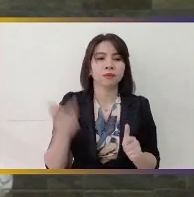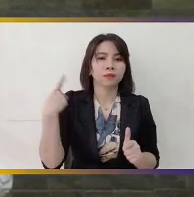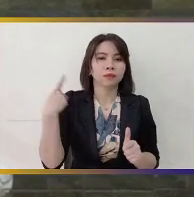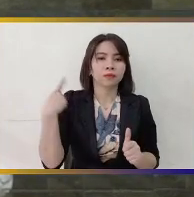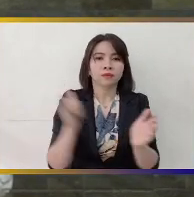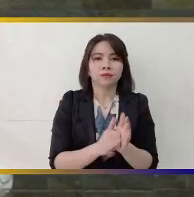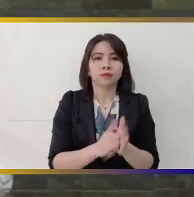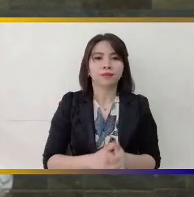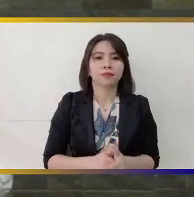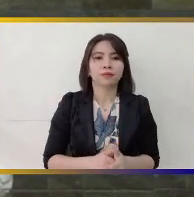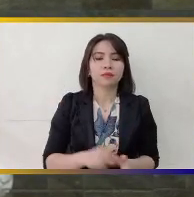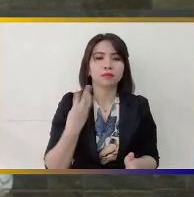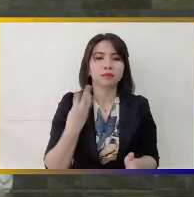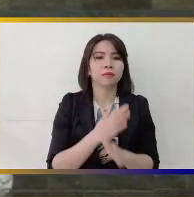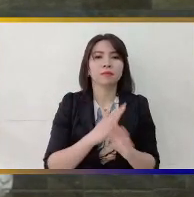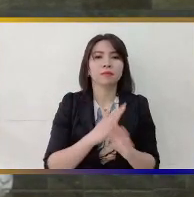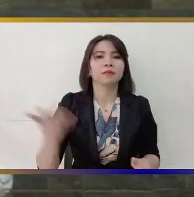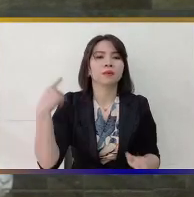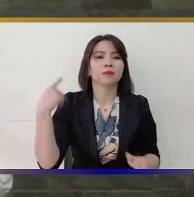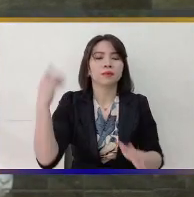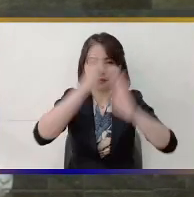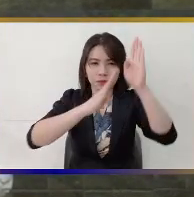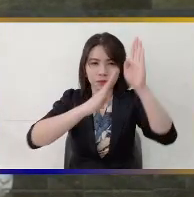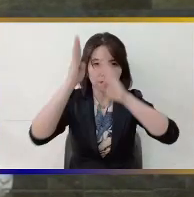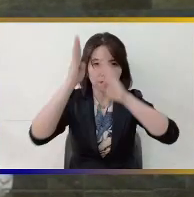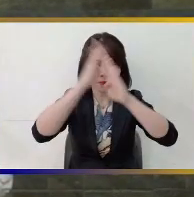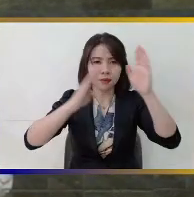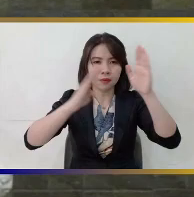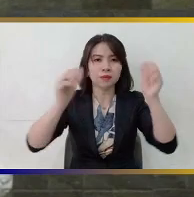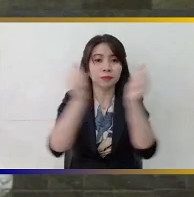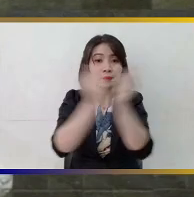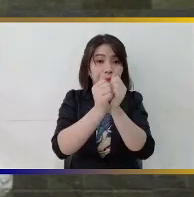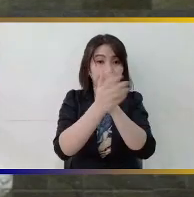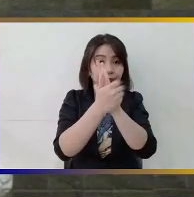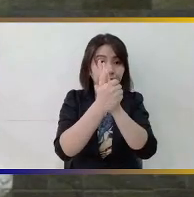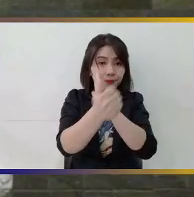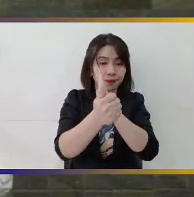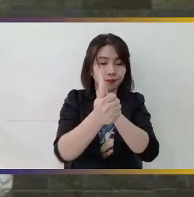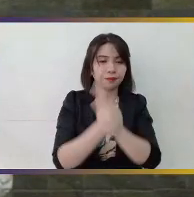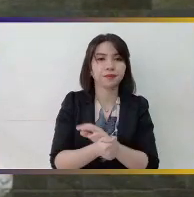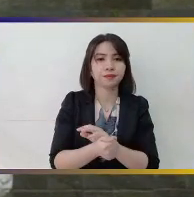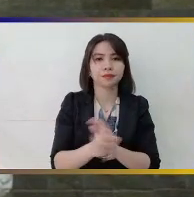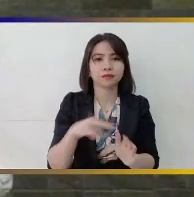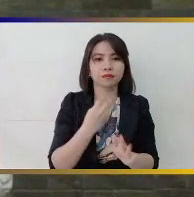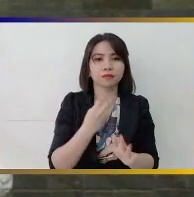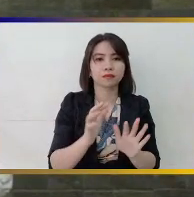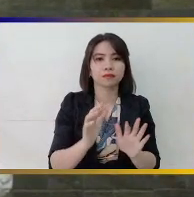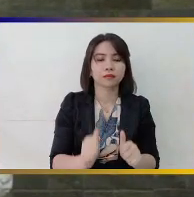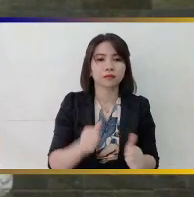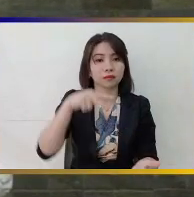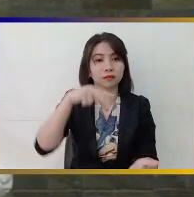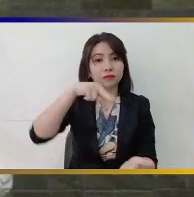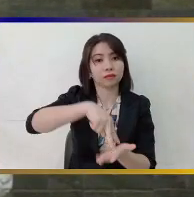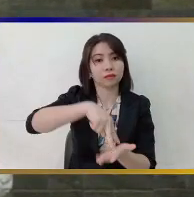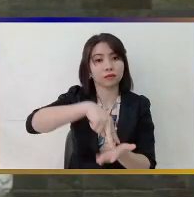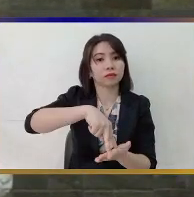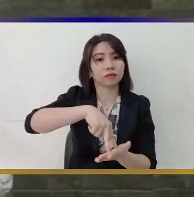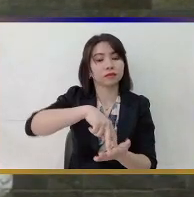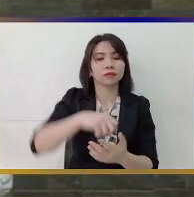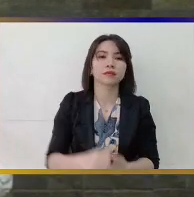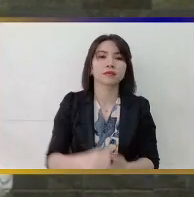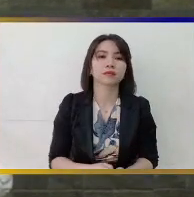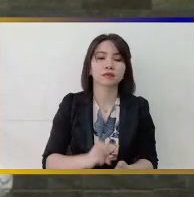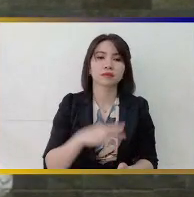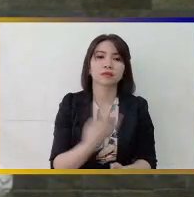we have no problem with ability. We are able to stand. We are able